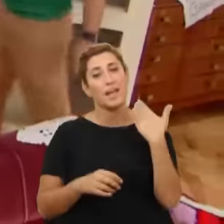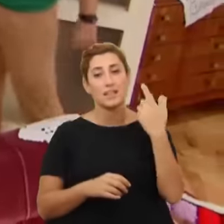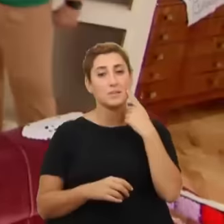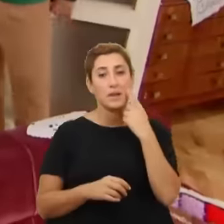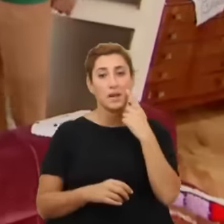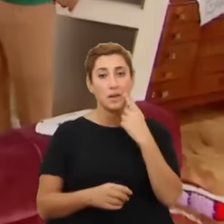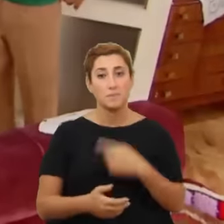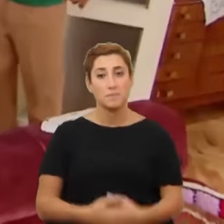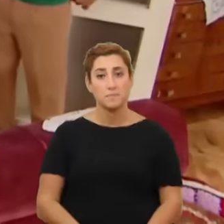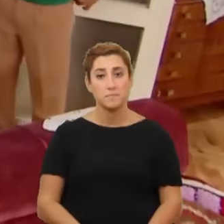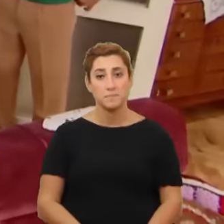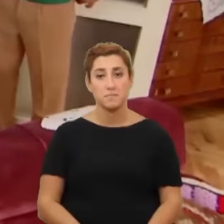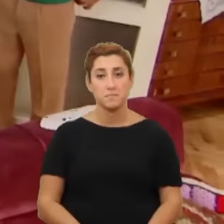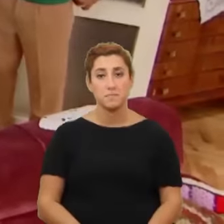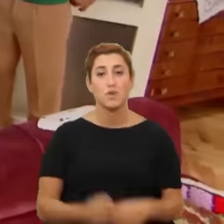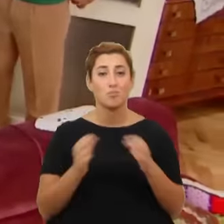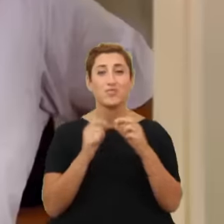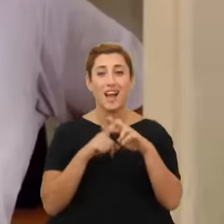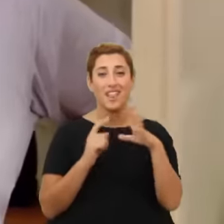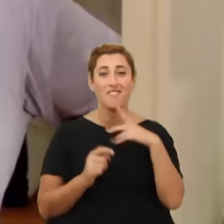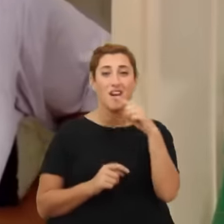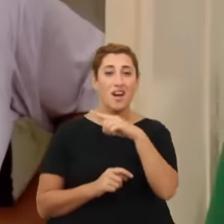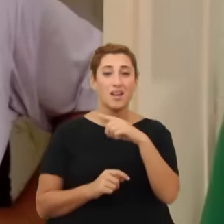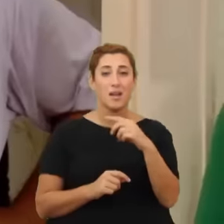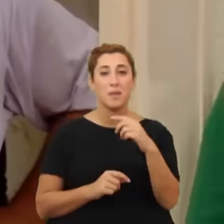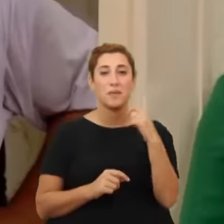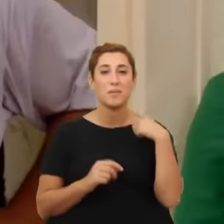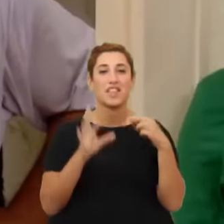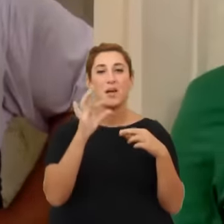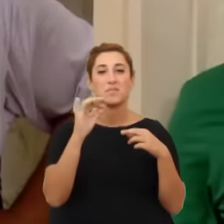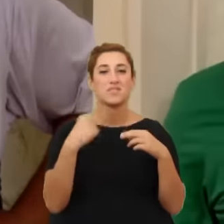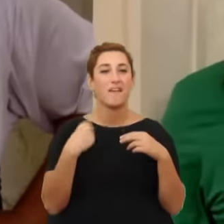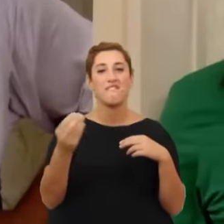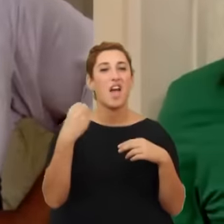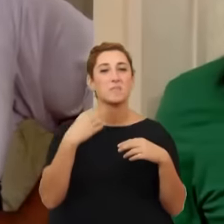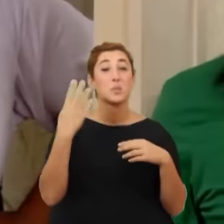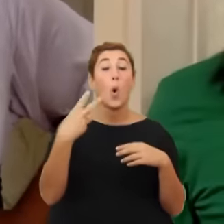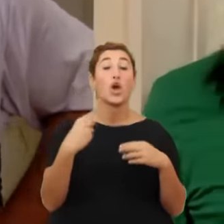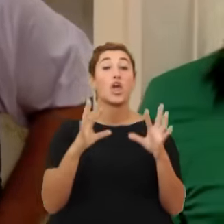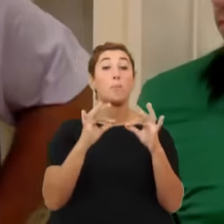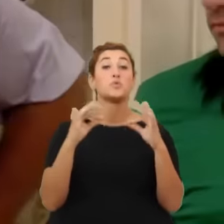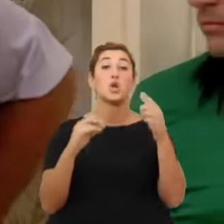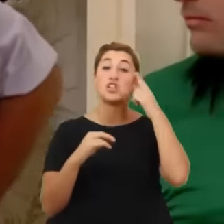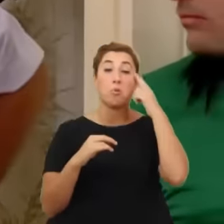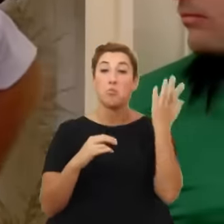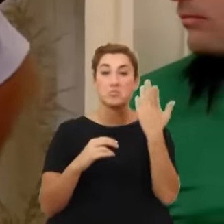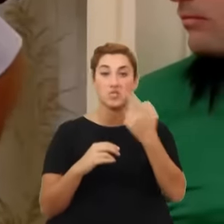bakayım. Bütük Ali var ya, bana bir yapıştırıcı kakalamıştı. Çok iyi yapıştırıyor diye. Japon muymuş, neymiş? Onunla